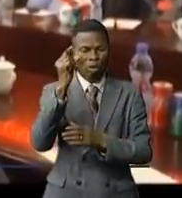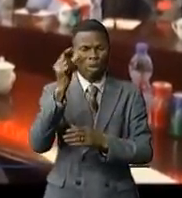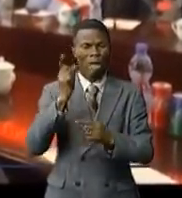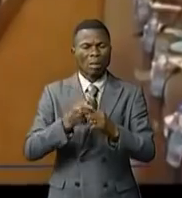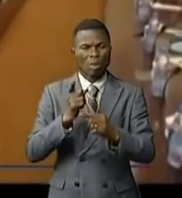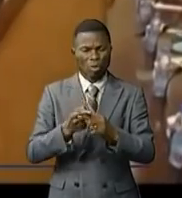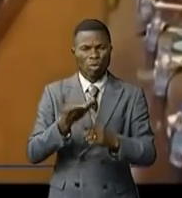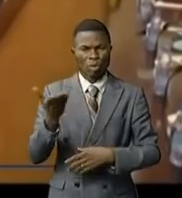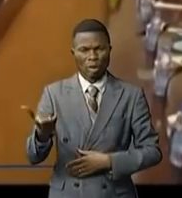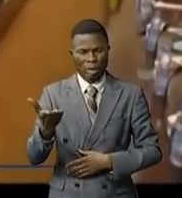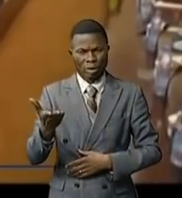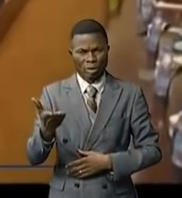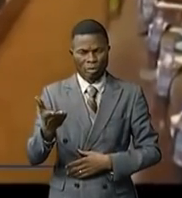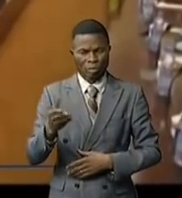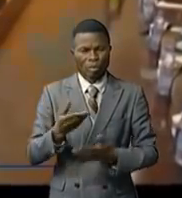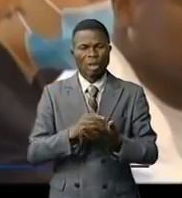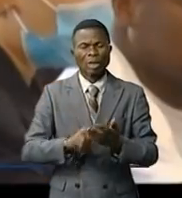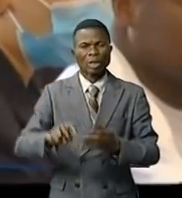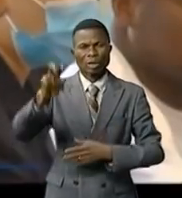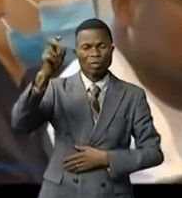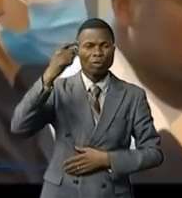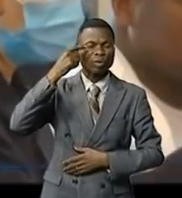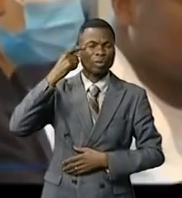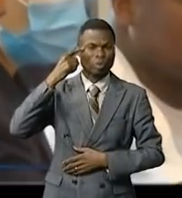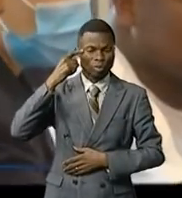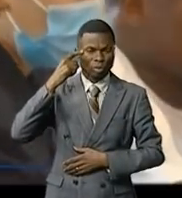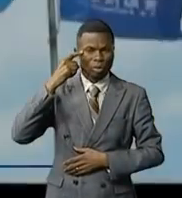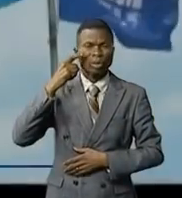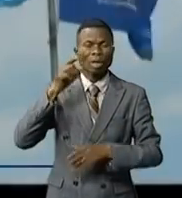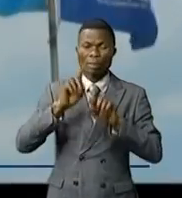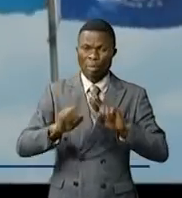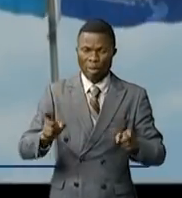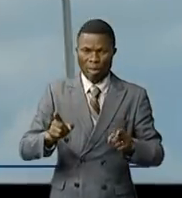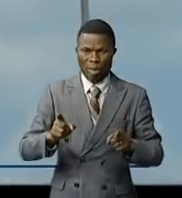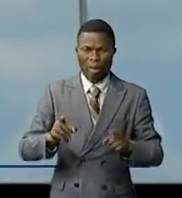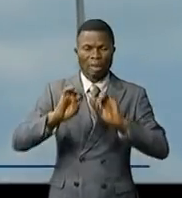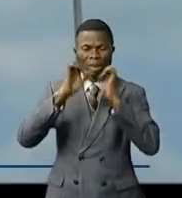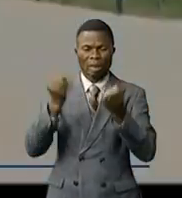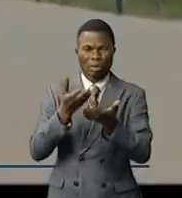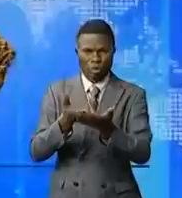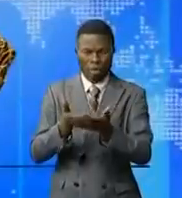cobalt qui prendra le chemin de la Chine avec le label Made in DRC.